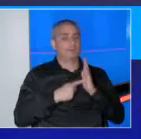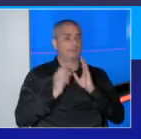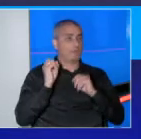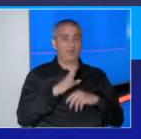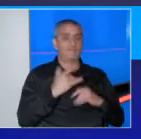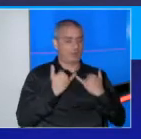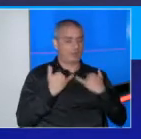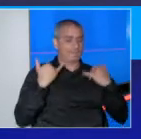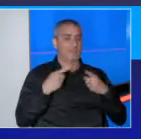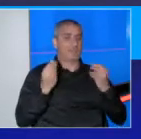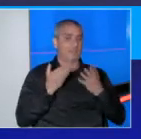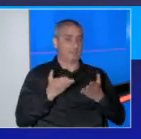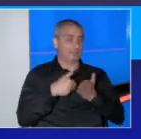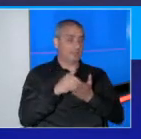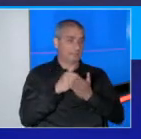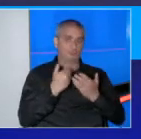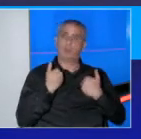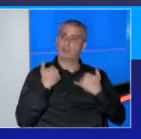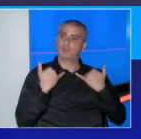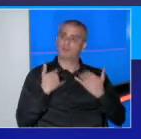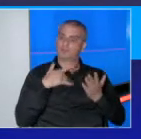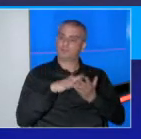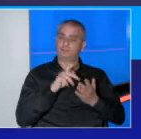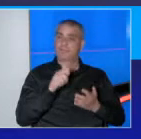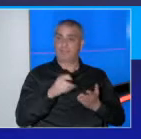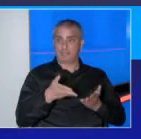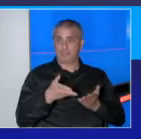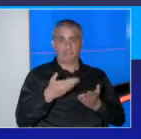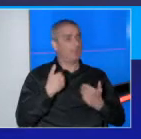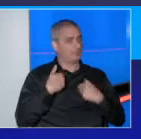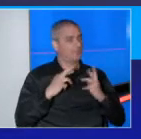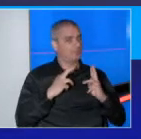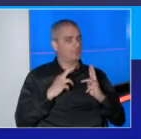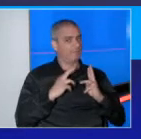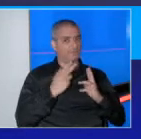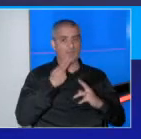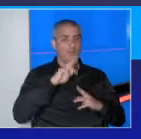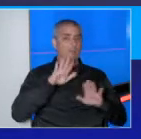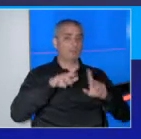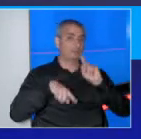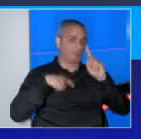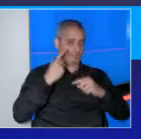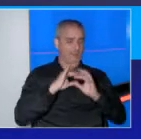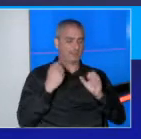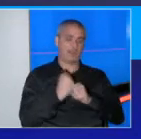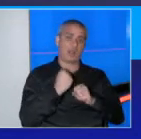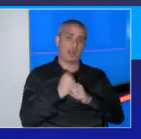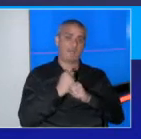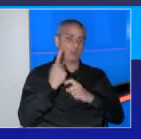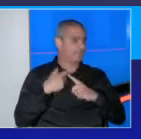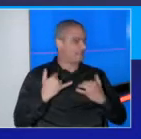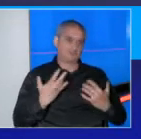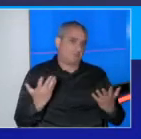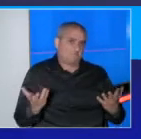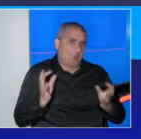לבוא ולפתח את הדבר הזה בהמשך. אנחנו כרגע נמצאים בכנסת שאנחנו מקווים תשביע ממשלה בשבוע הבא ושתתחיל לעבוד, אבל עד עכשיו